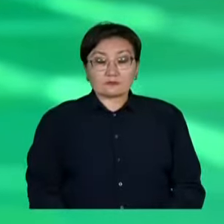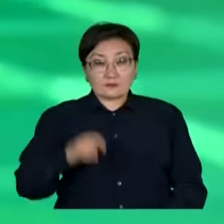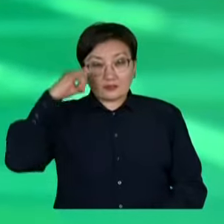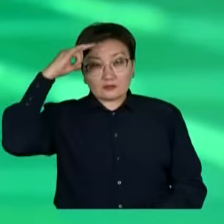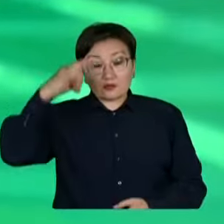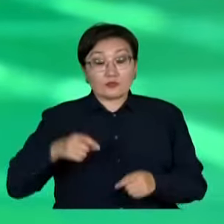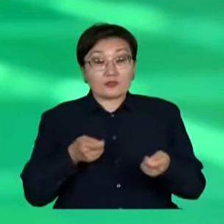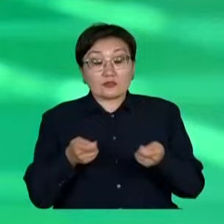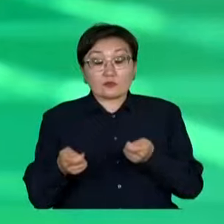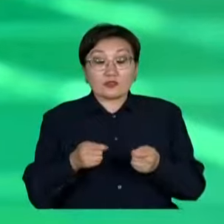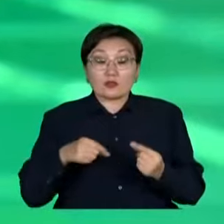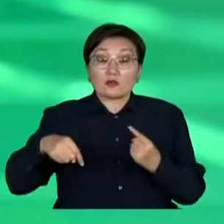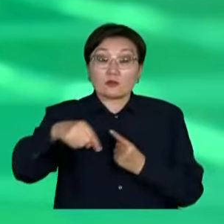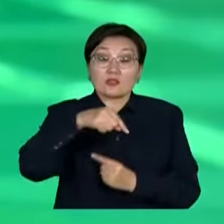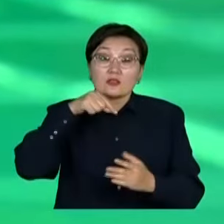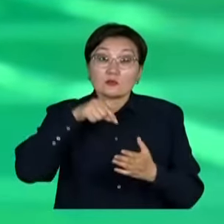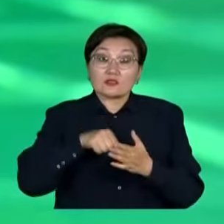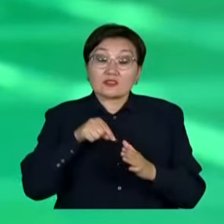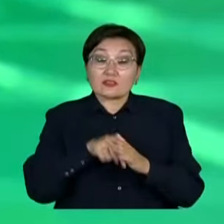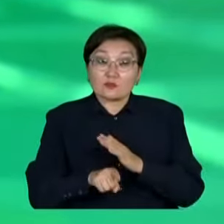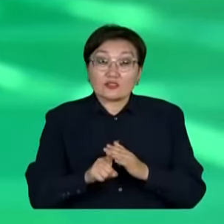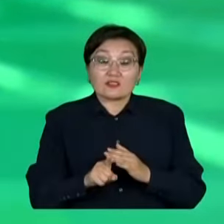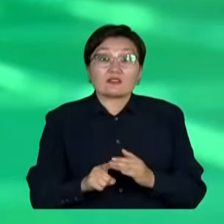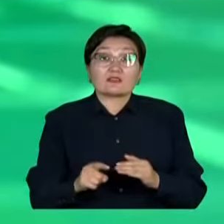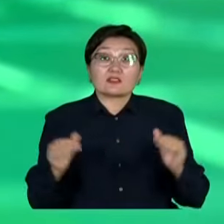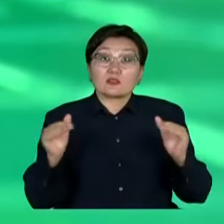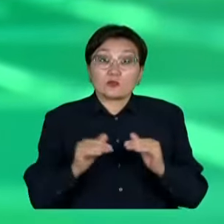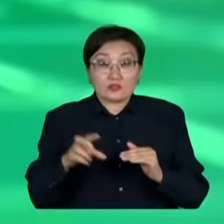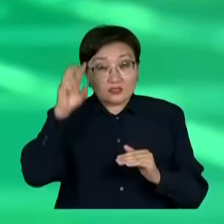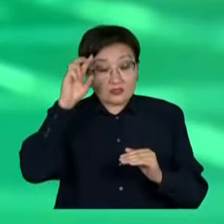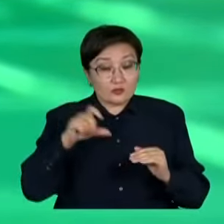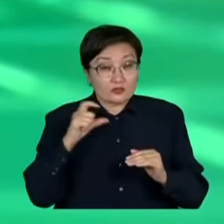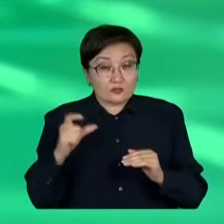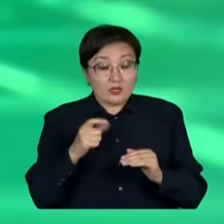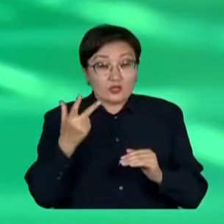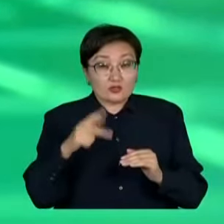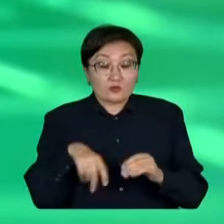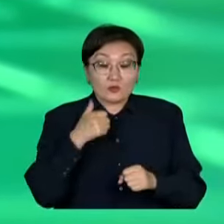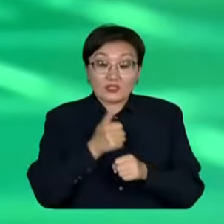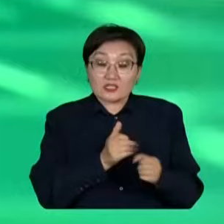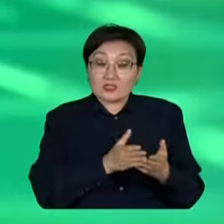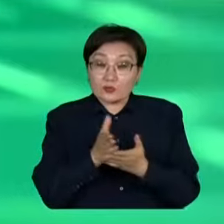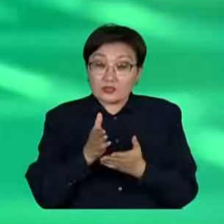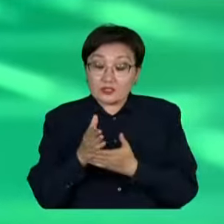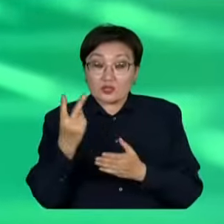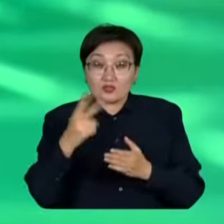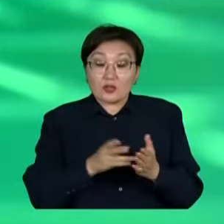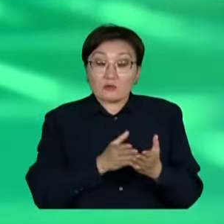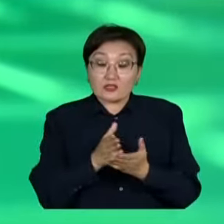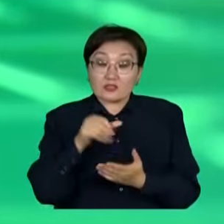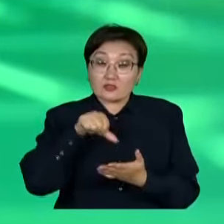Қазақстан билігі бизнеске араласуды тағы да азайтпақ. Қазір мемлекет экономиканың 30 негізгі секторының 20-сына